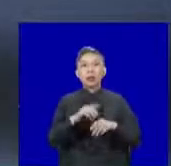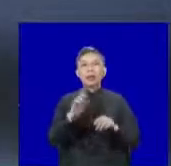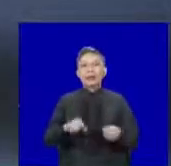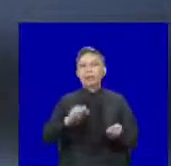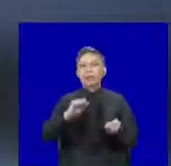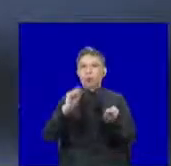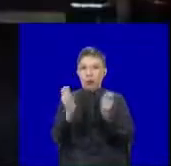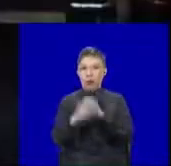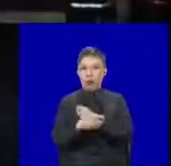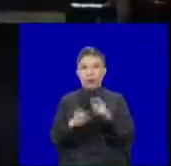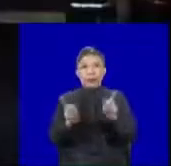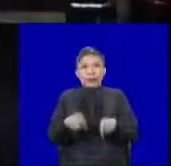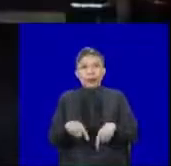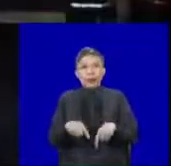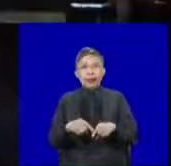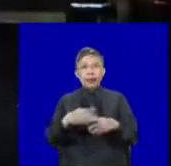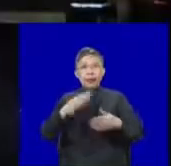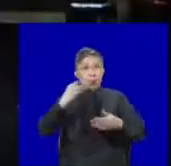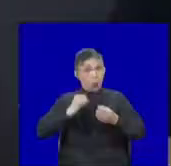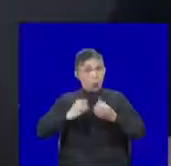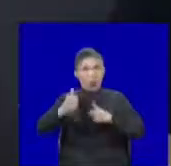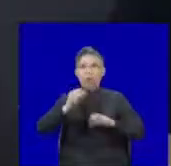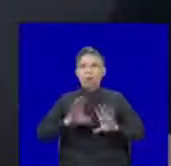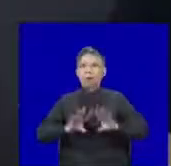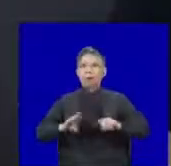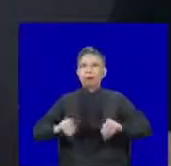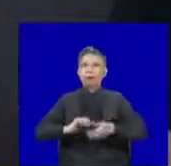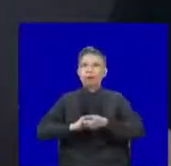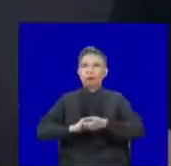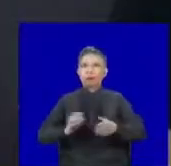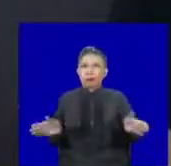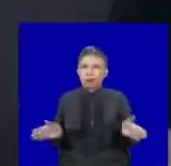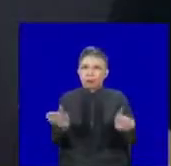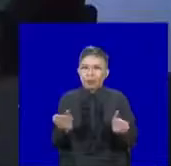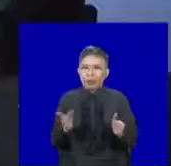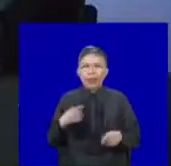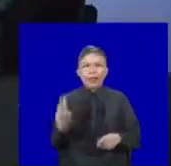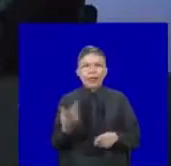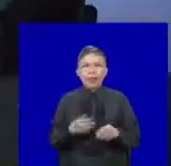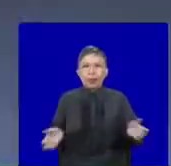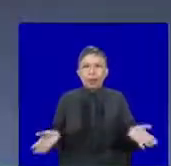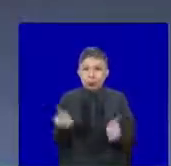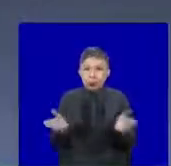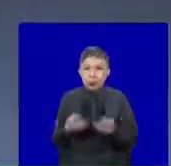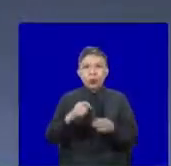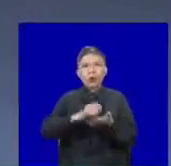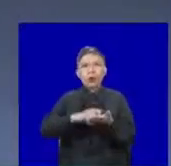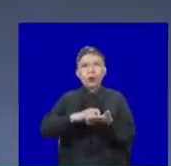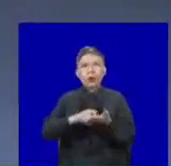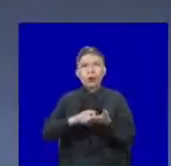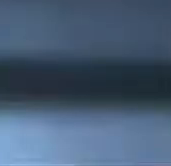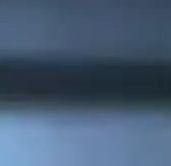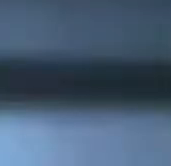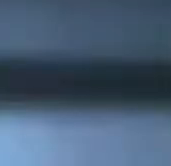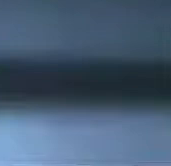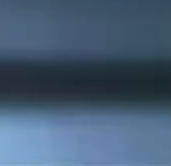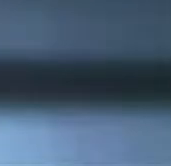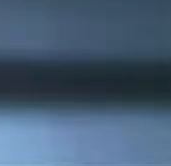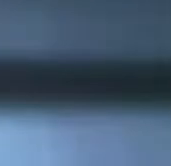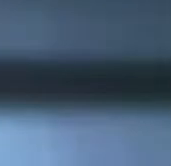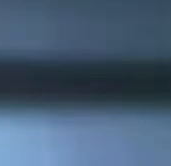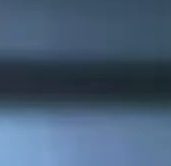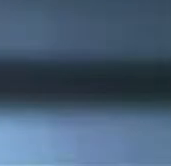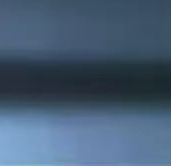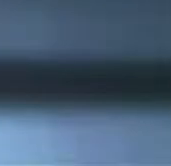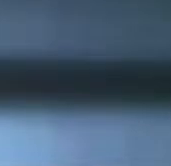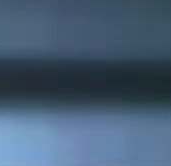itu akan berubah menjadi jauh lebih gotong royong. Kita akan menggerakkan sekolah-sekolah dengan yang